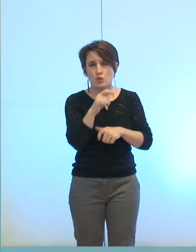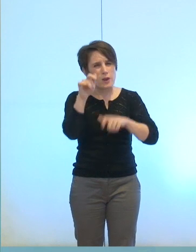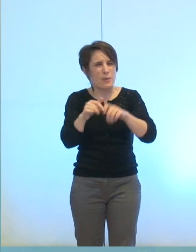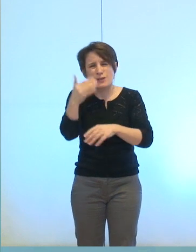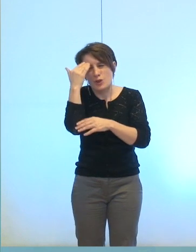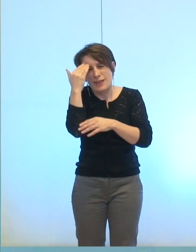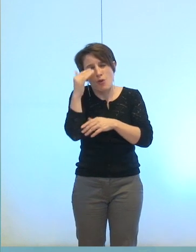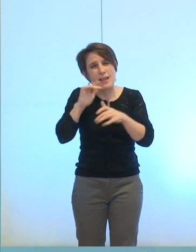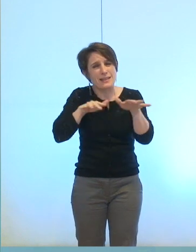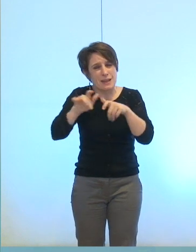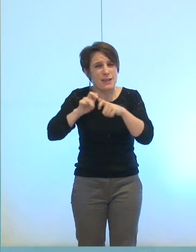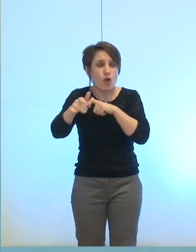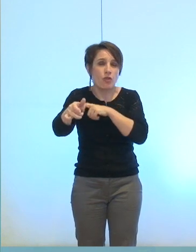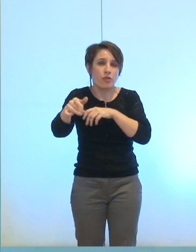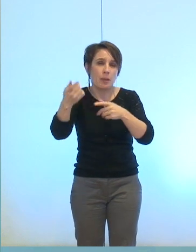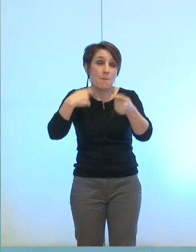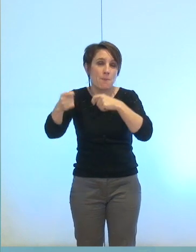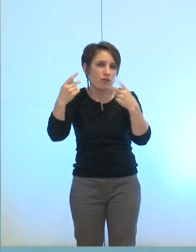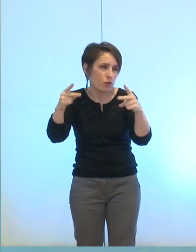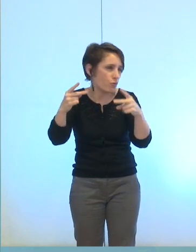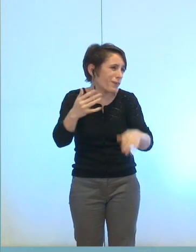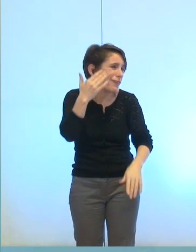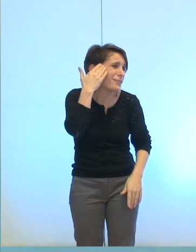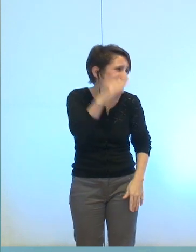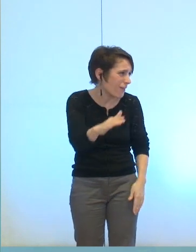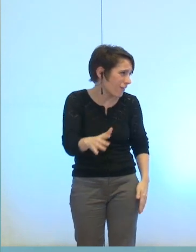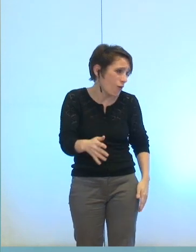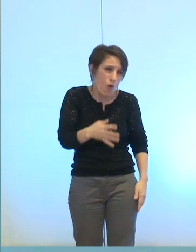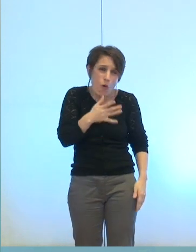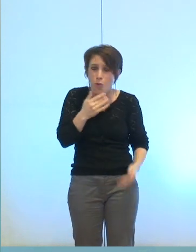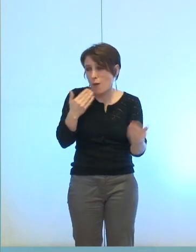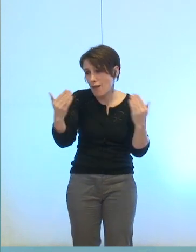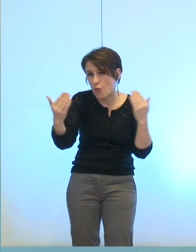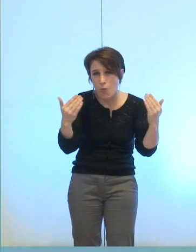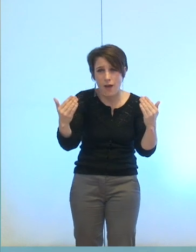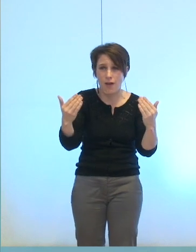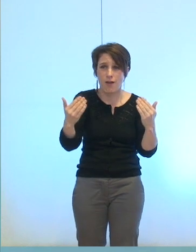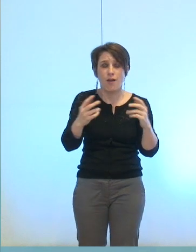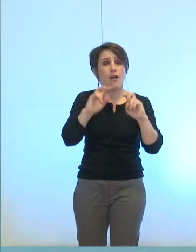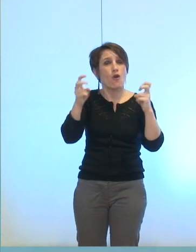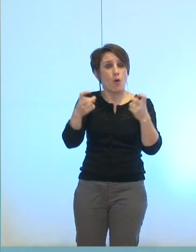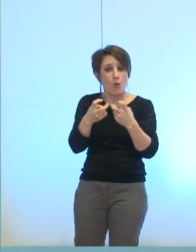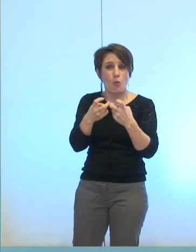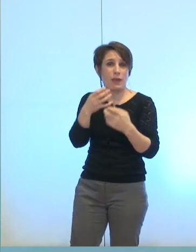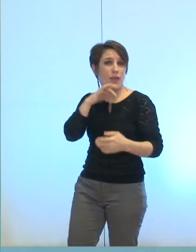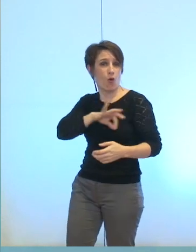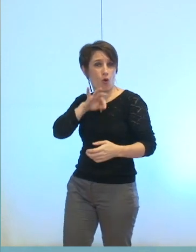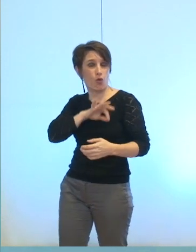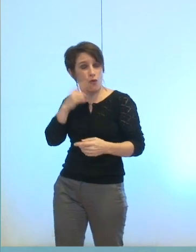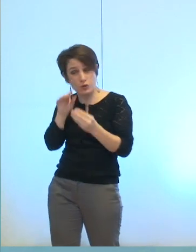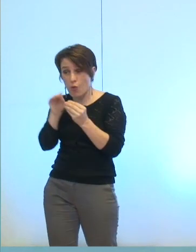marché public savent qu'en aucune manière on ne peut comparer le produit d'une redevance négociée dans le cadre d'un